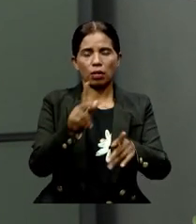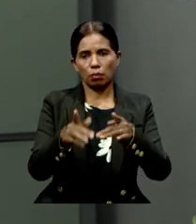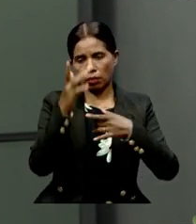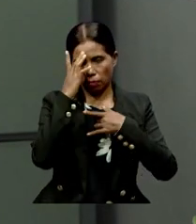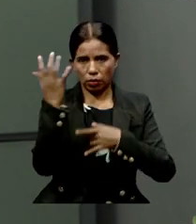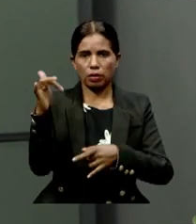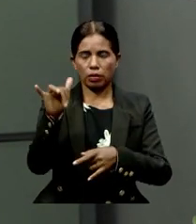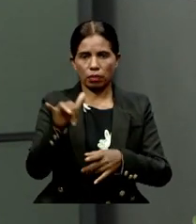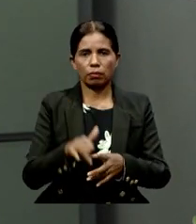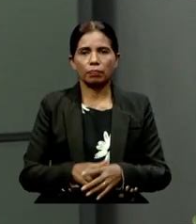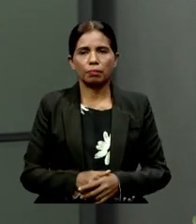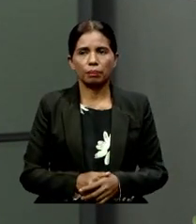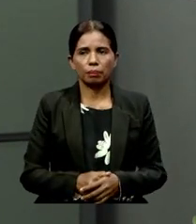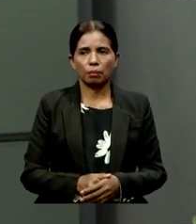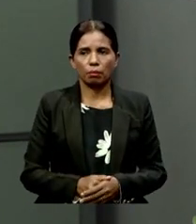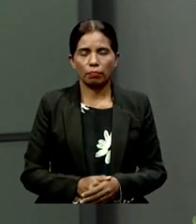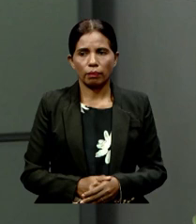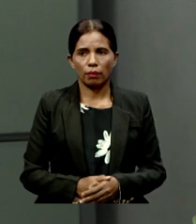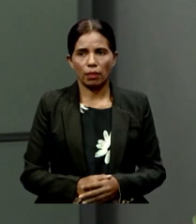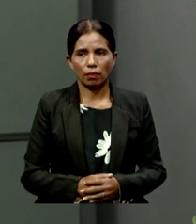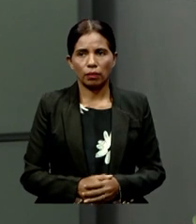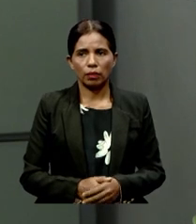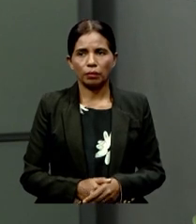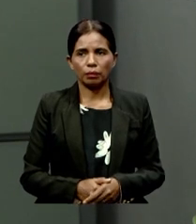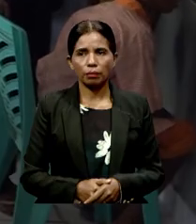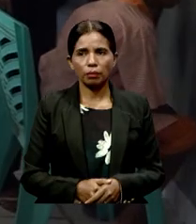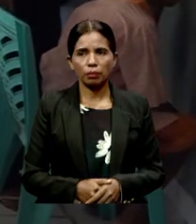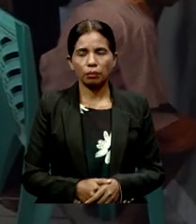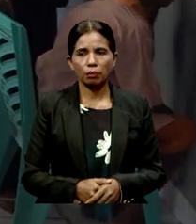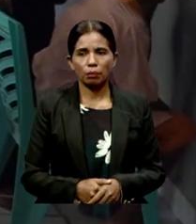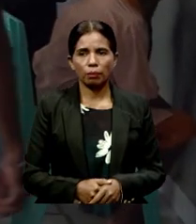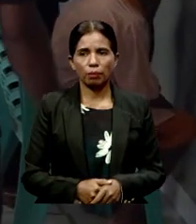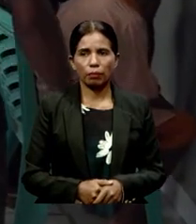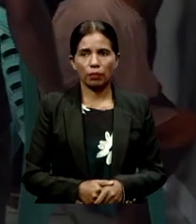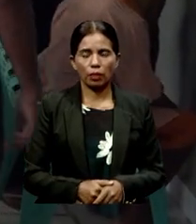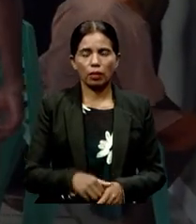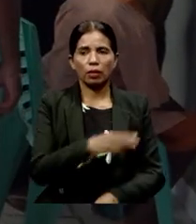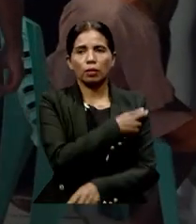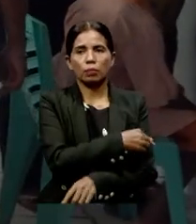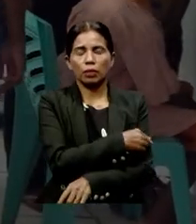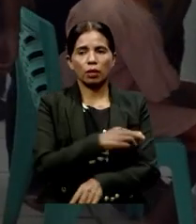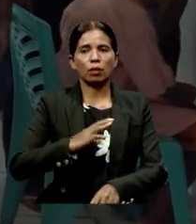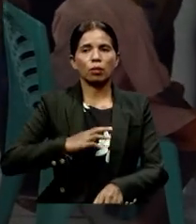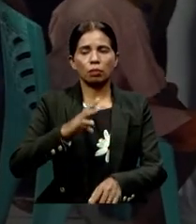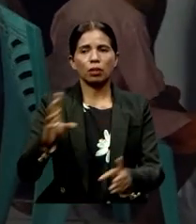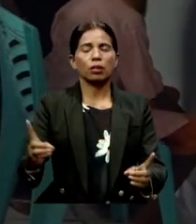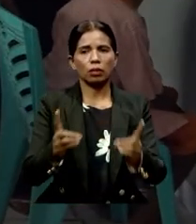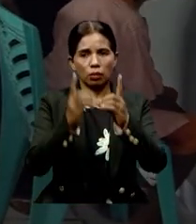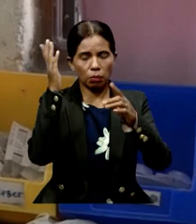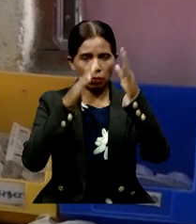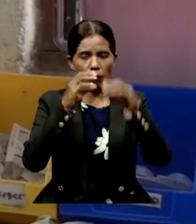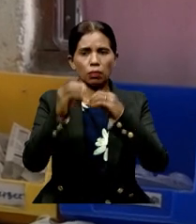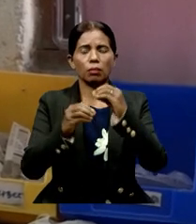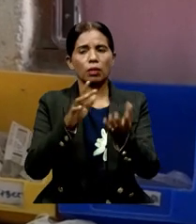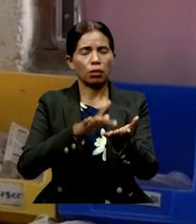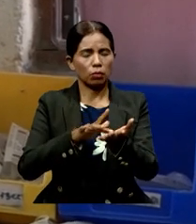atendimento ba kasu emergensi siren. Além de nesse centro de saúde Comoro Moça rasor o problema com o bai moro